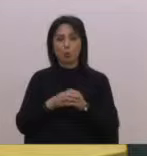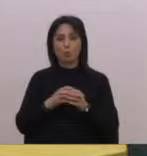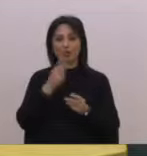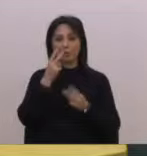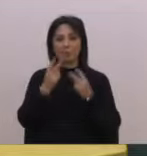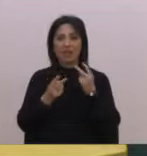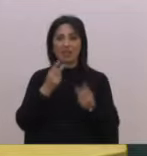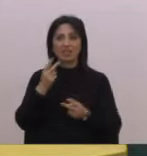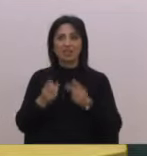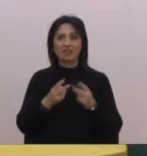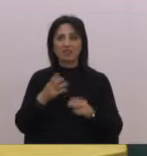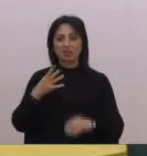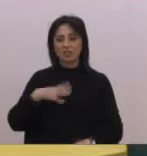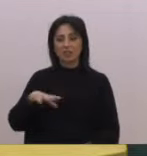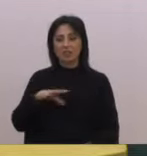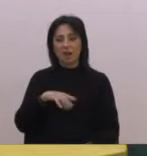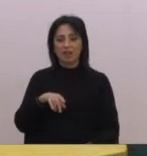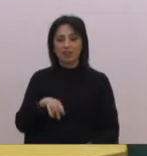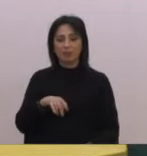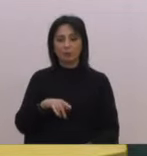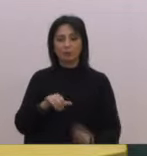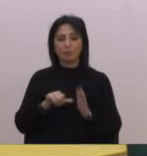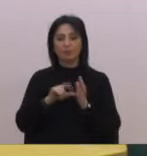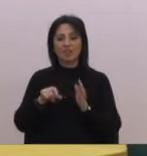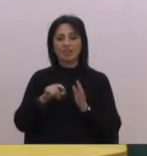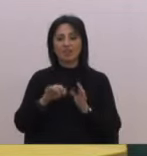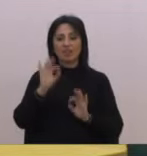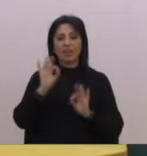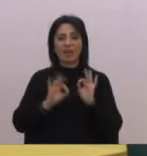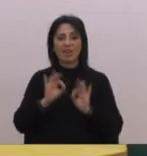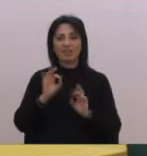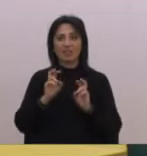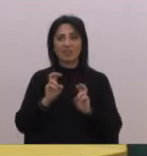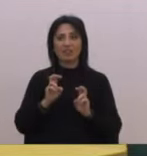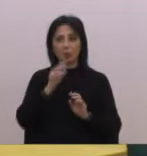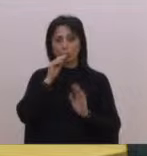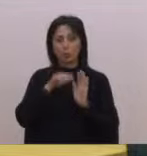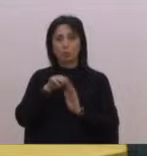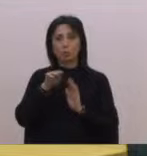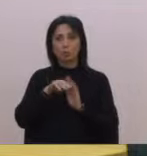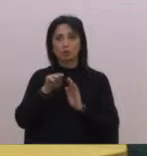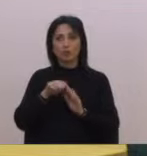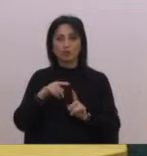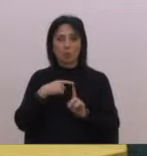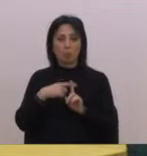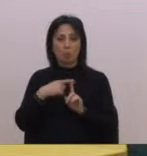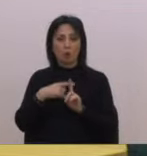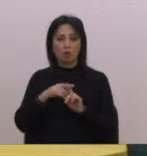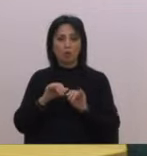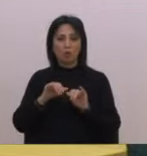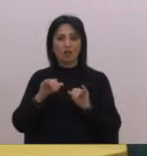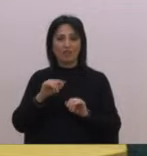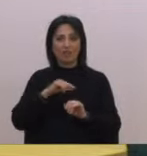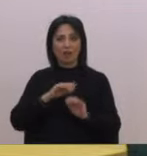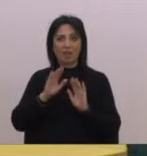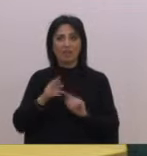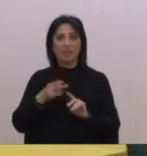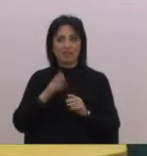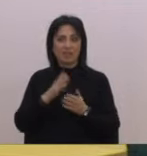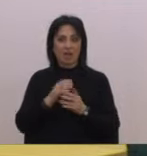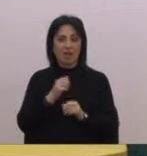მიხედვით საქართველოს საინვესტიციო რეიტინგი უმჯობესდება და პოზიტიური განვითარებით ხასიათდება. აი ეს